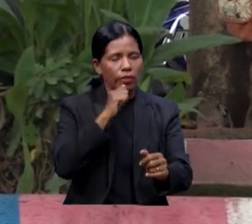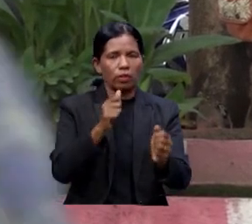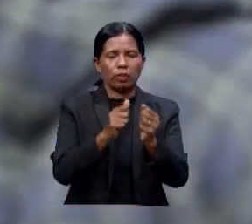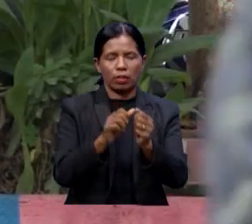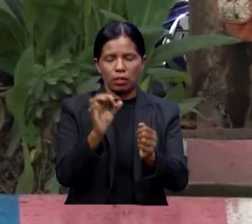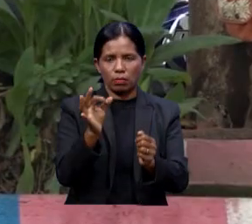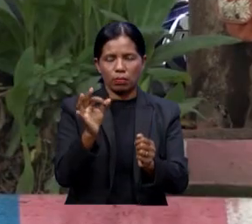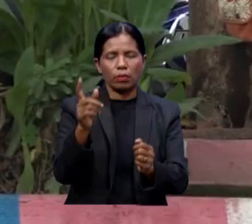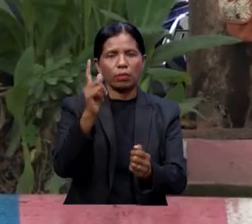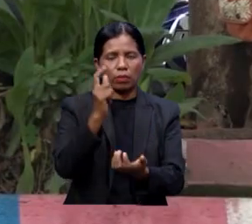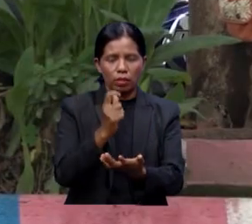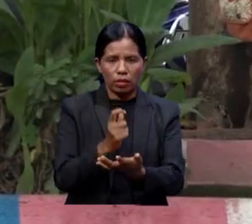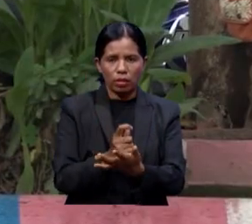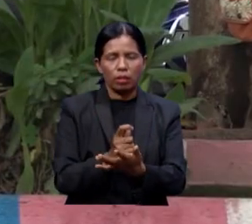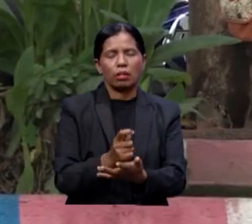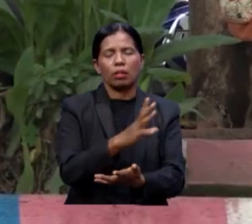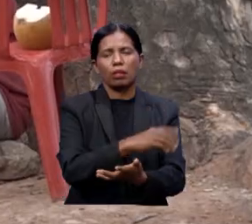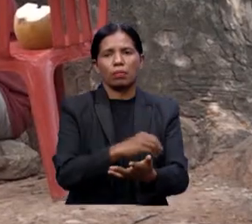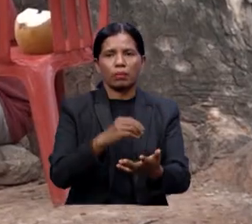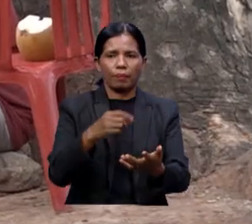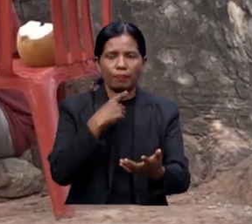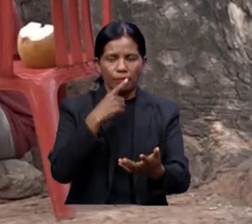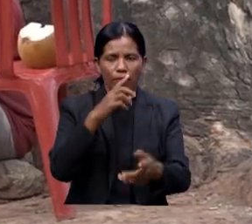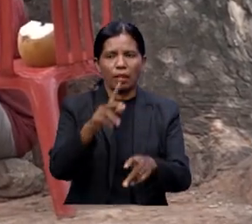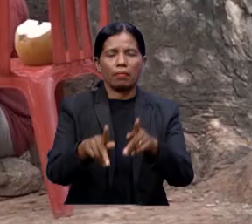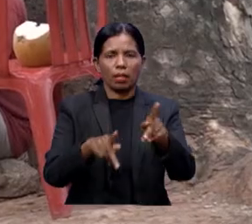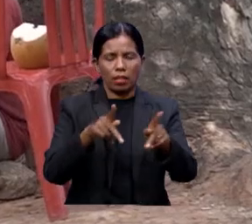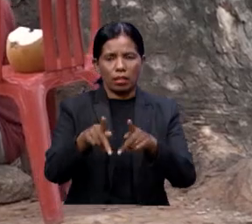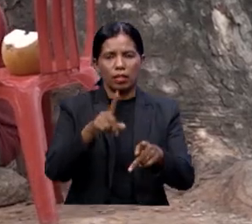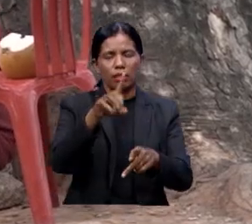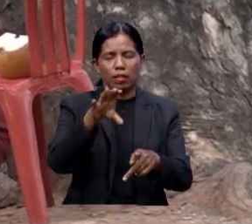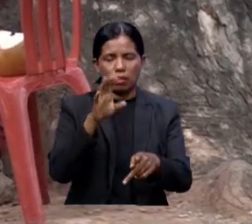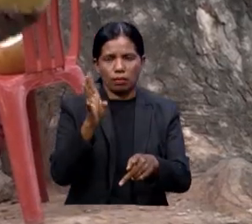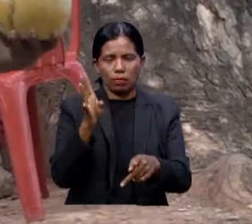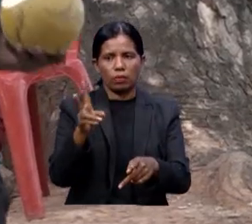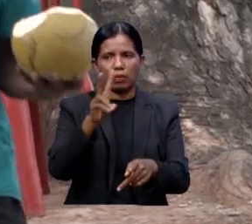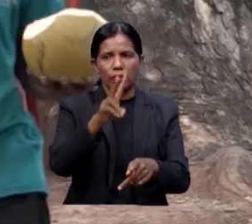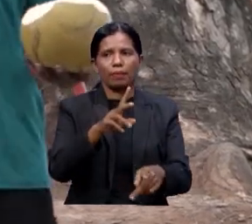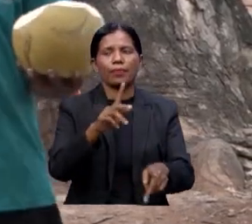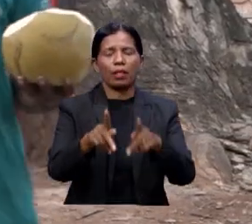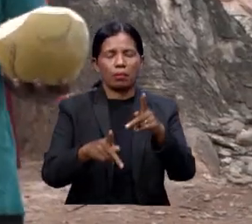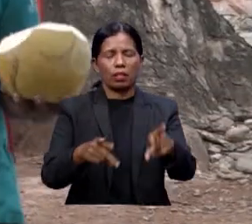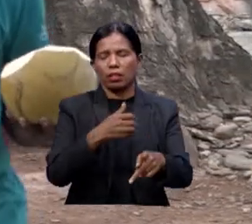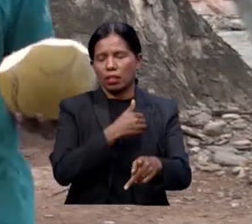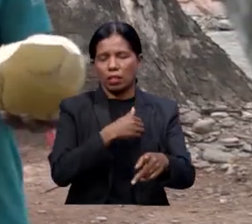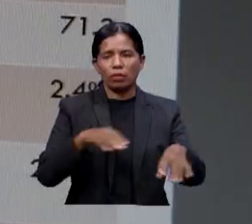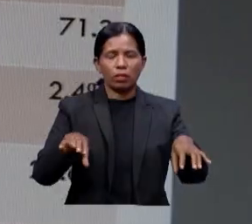nulu resin rua, no mane, rihun atus ida hat nulu resin rua. Total populasaun nebe sei desempregu,